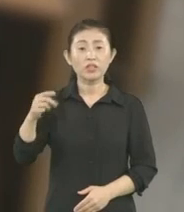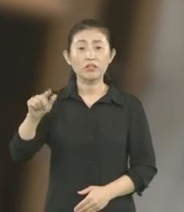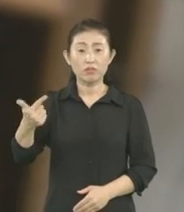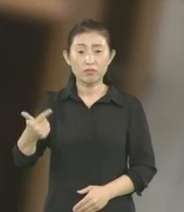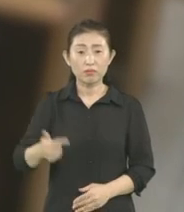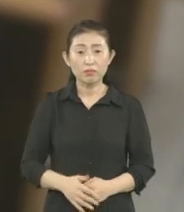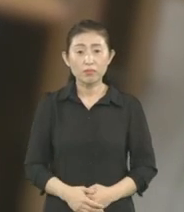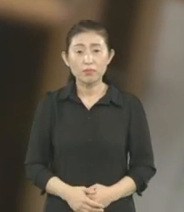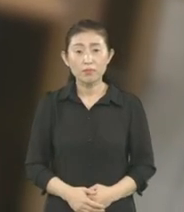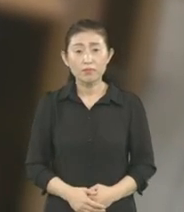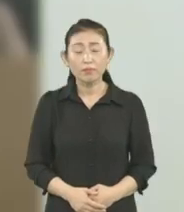얻습니다